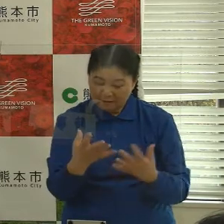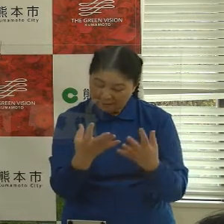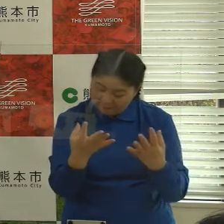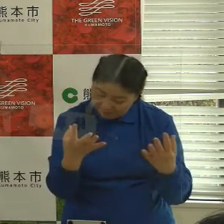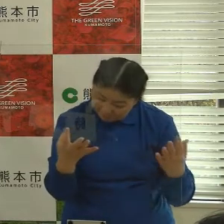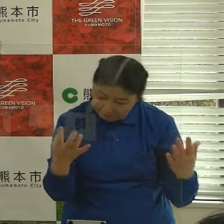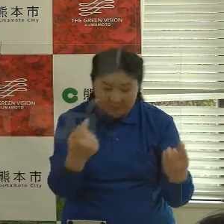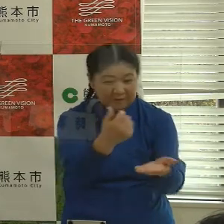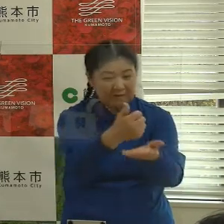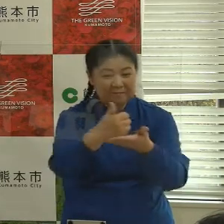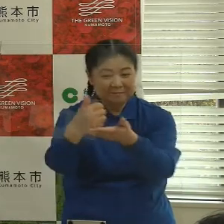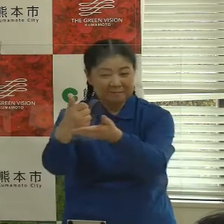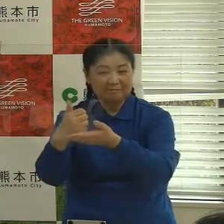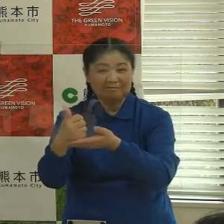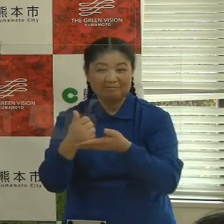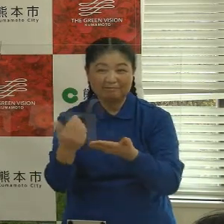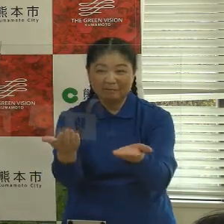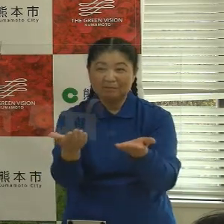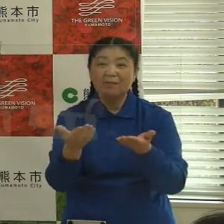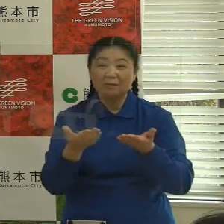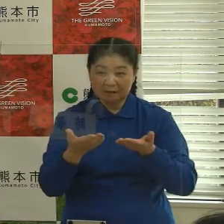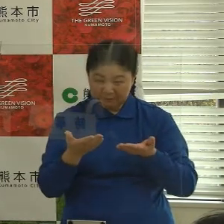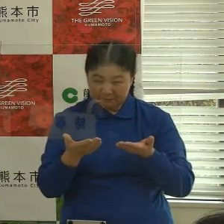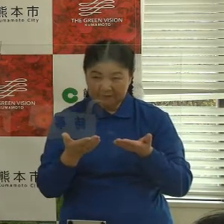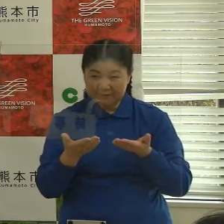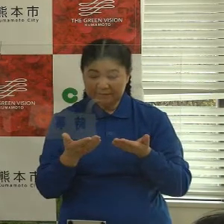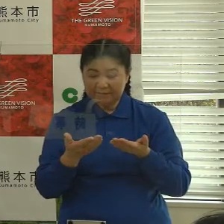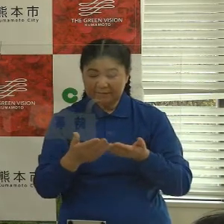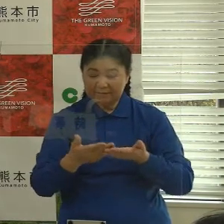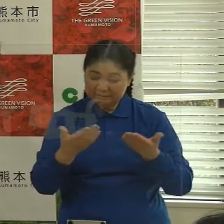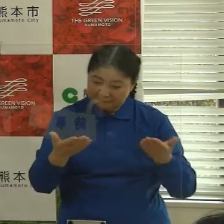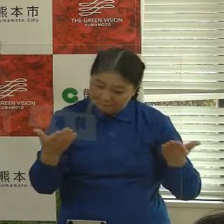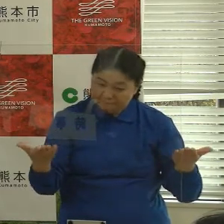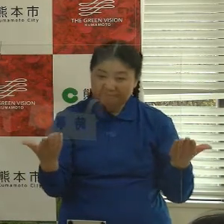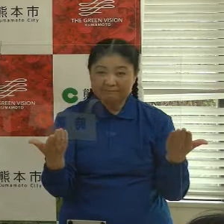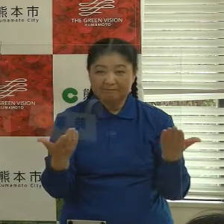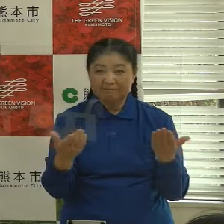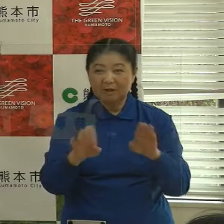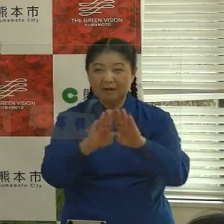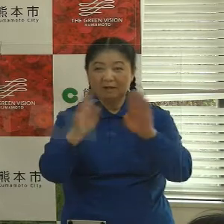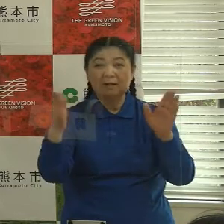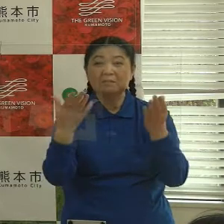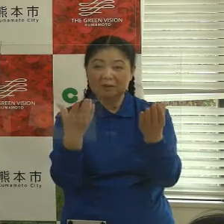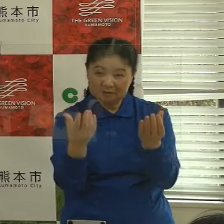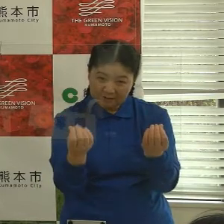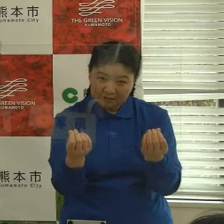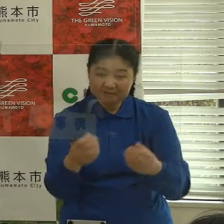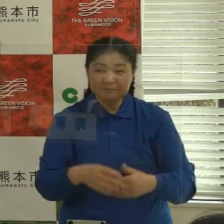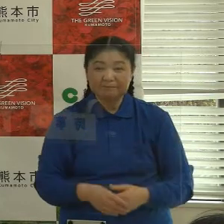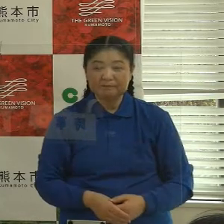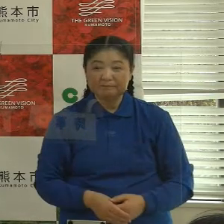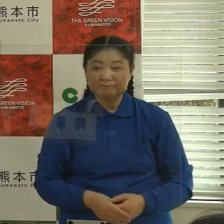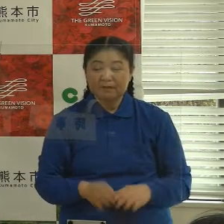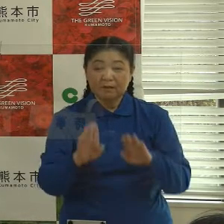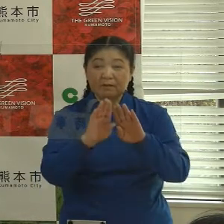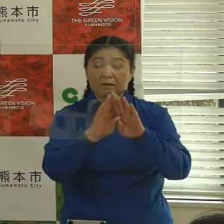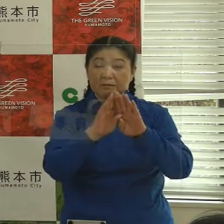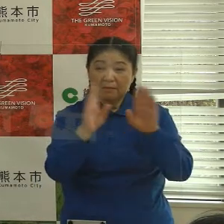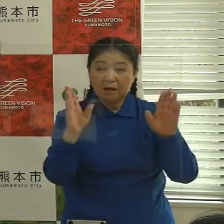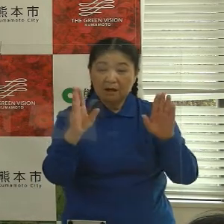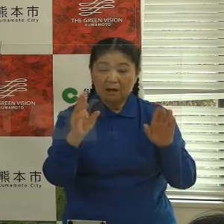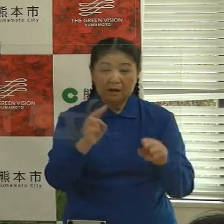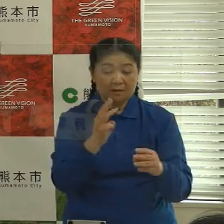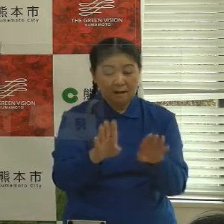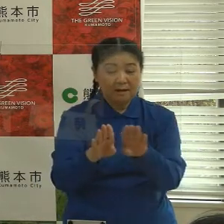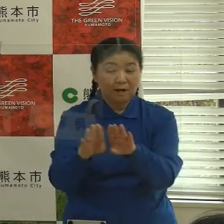多くのご来賓の方々にご列席を賜り華やかに式典を開催をしたところでございます。開幕からの